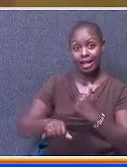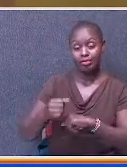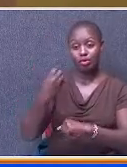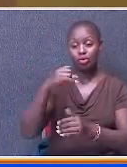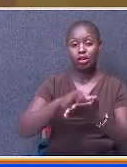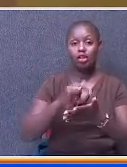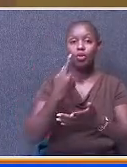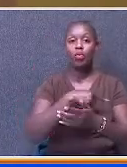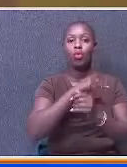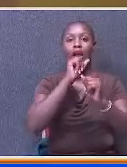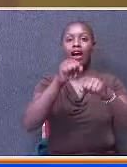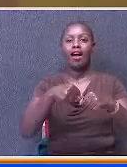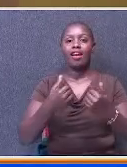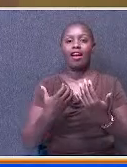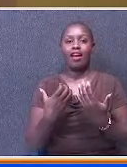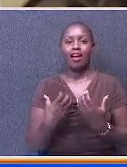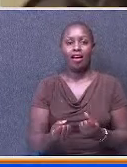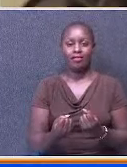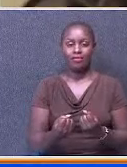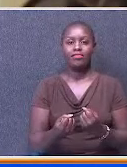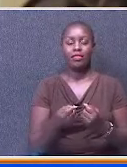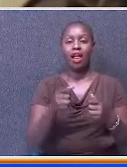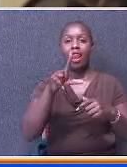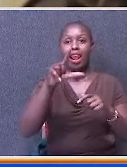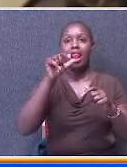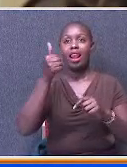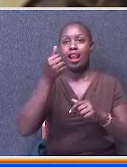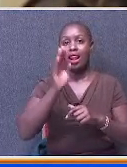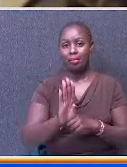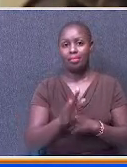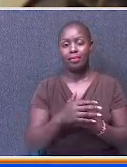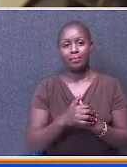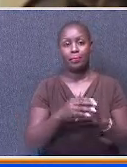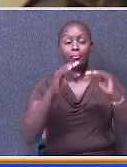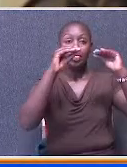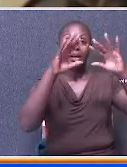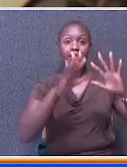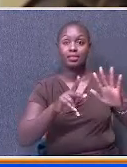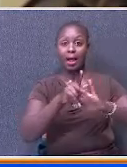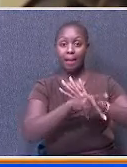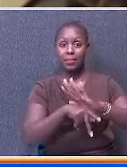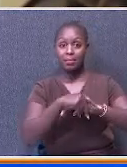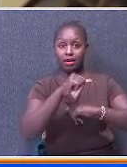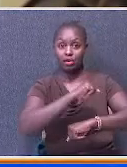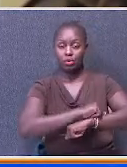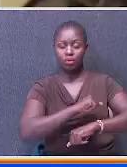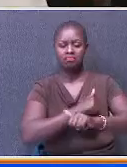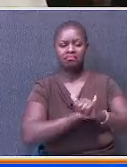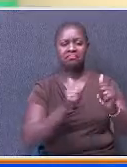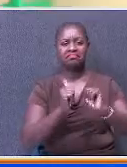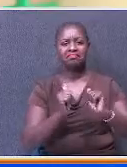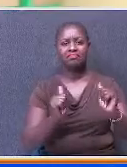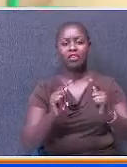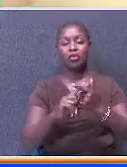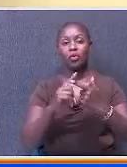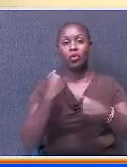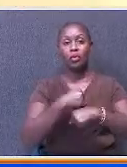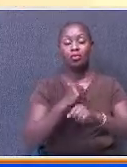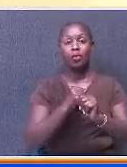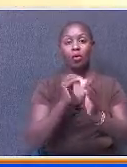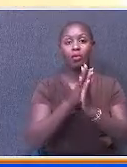laboratories in primary. But that is a major challenge. The teachers in our private schools are well prepared to handle them. Swala